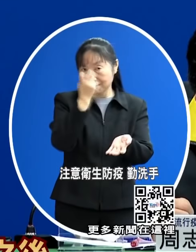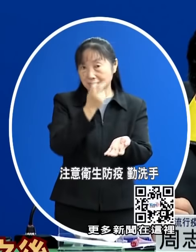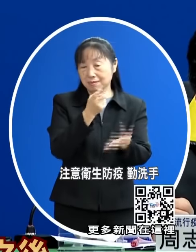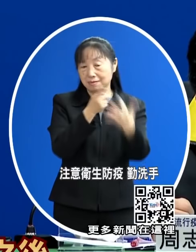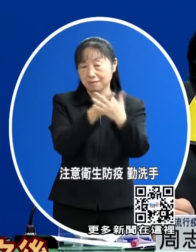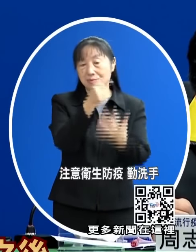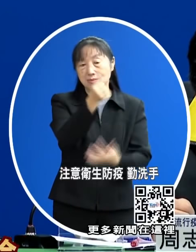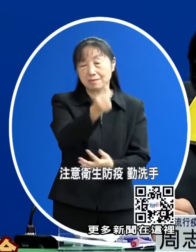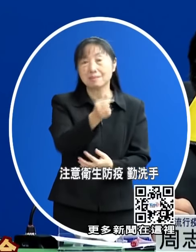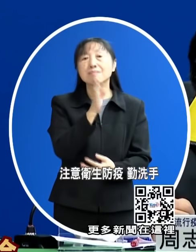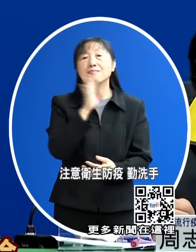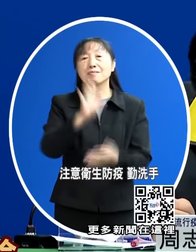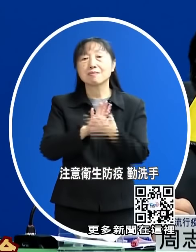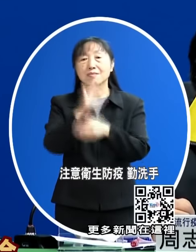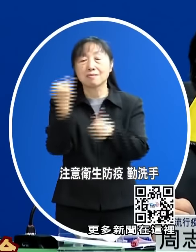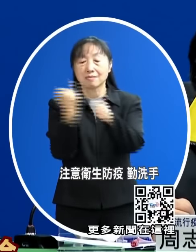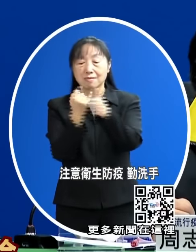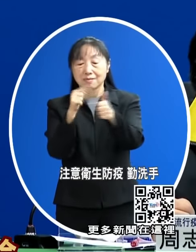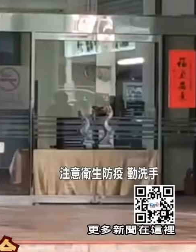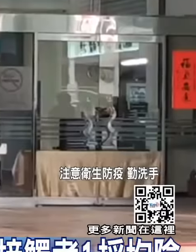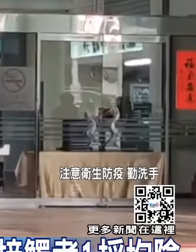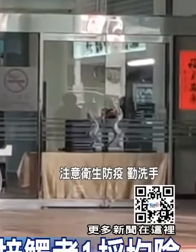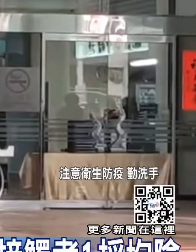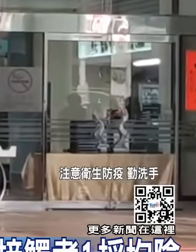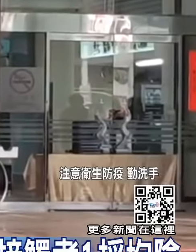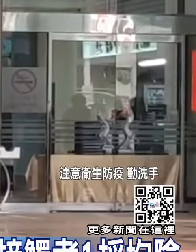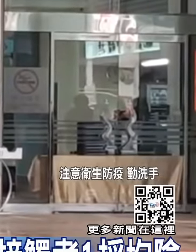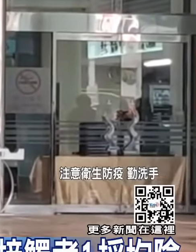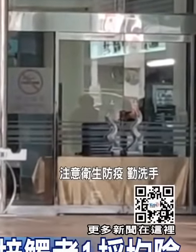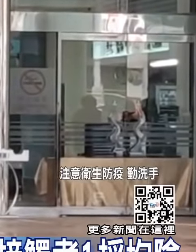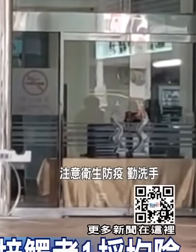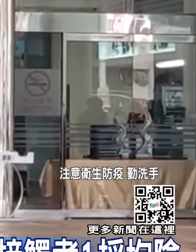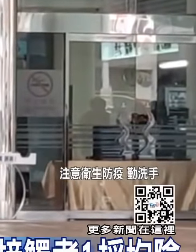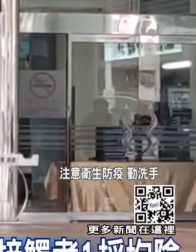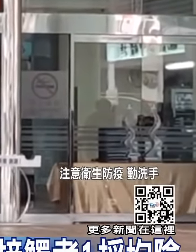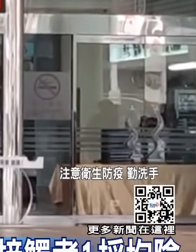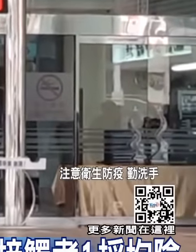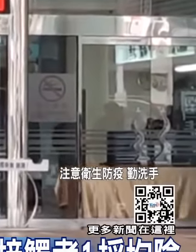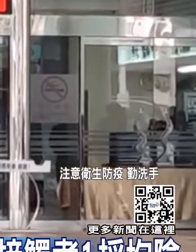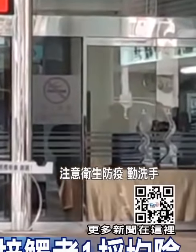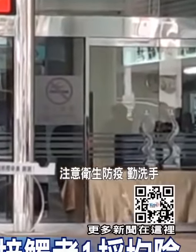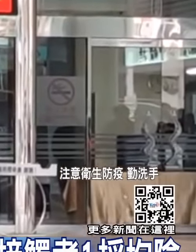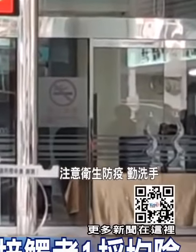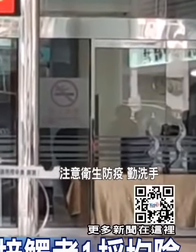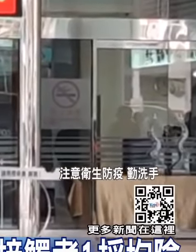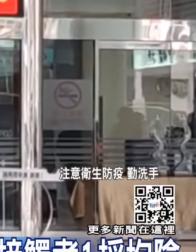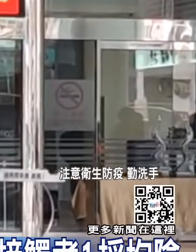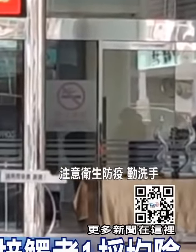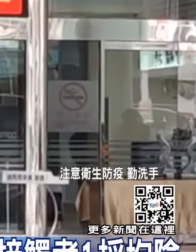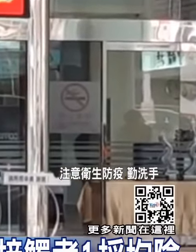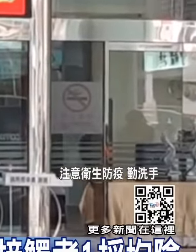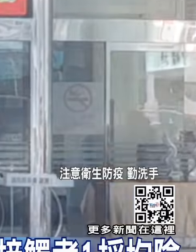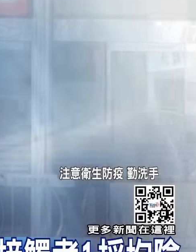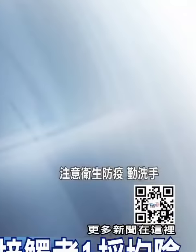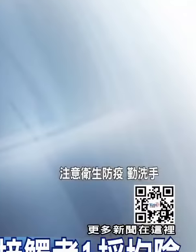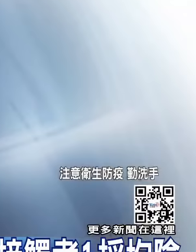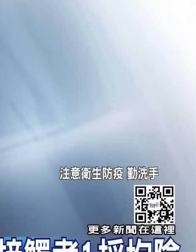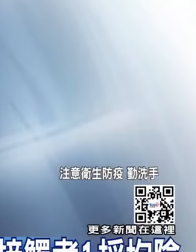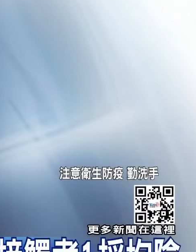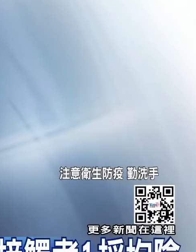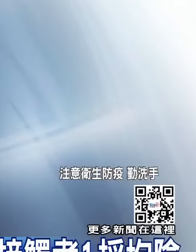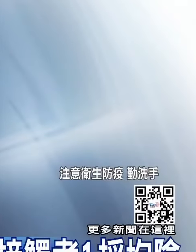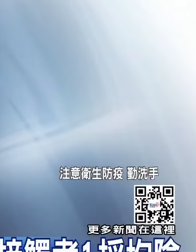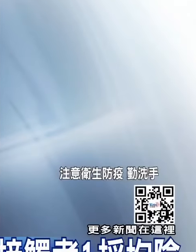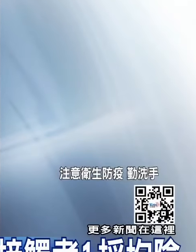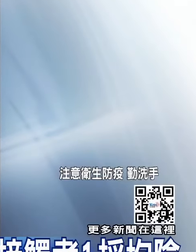确诊之后，那先生也跟着去做采检。 由于其中一人是桃市府资讯中心的机房驻点人员，第一时间已针对其他